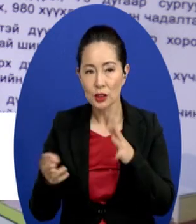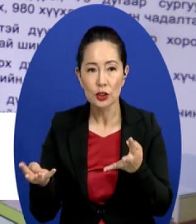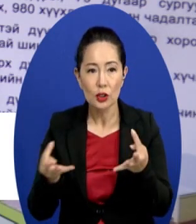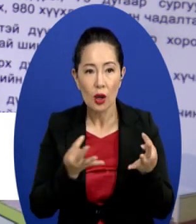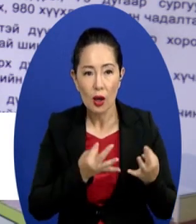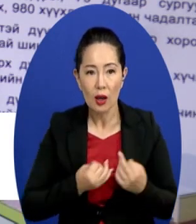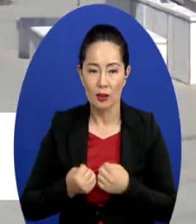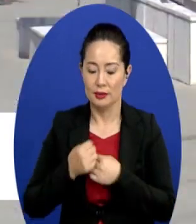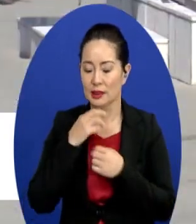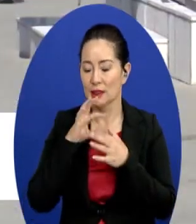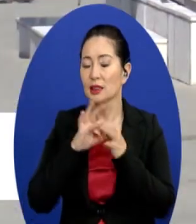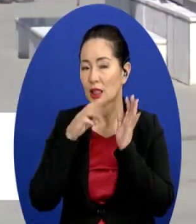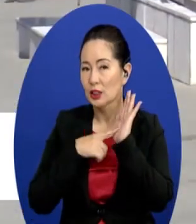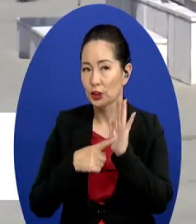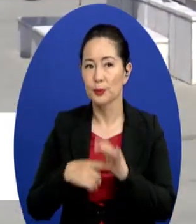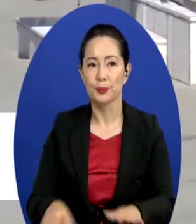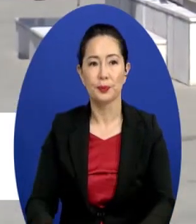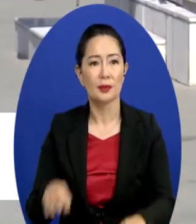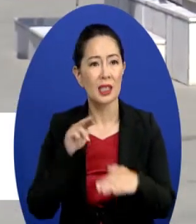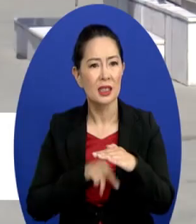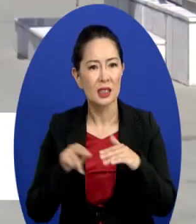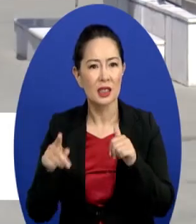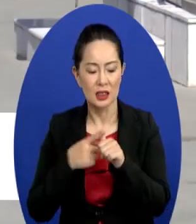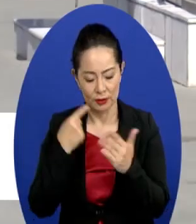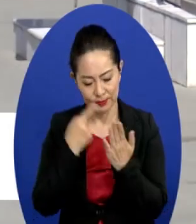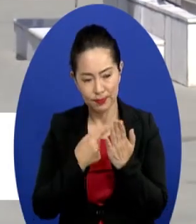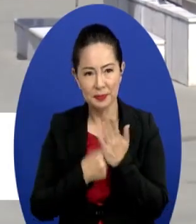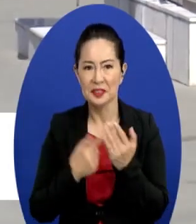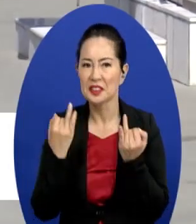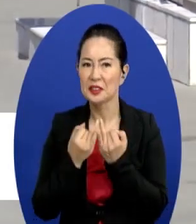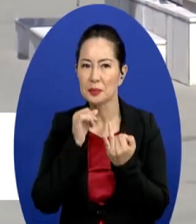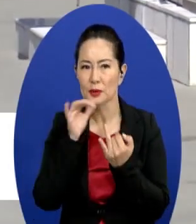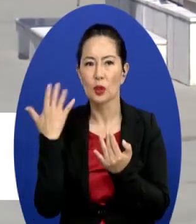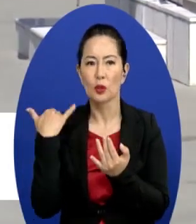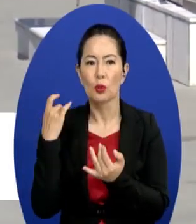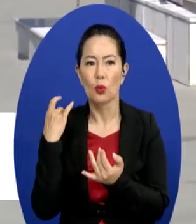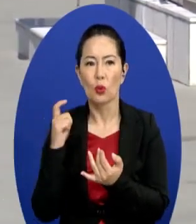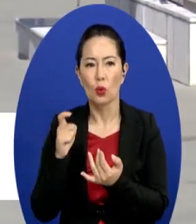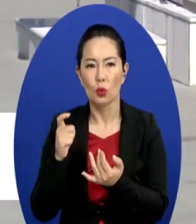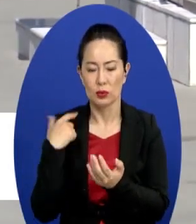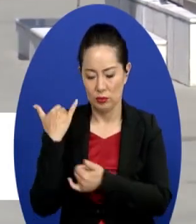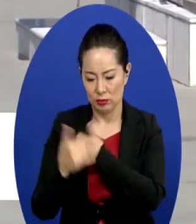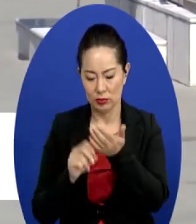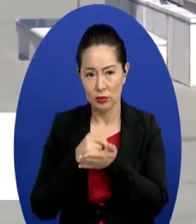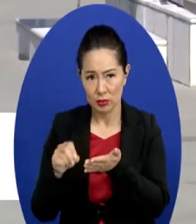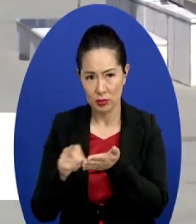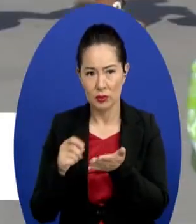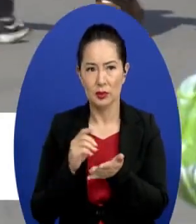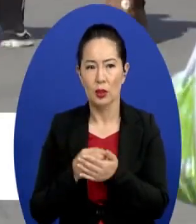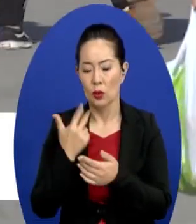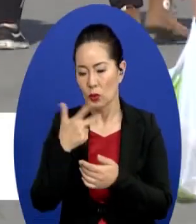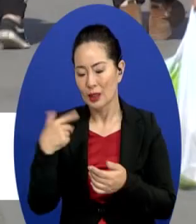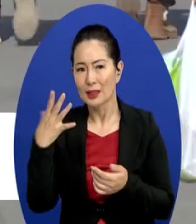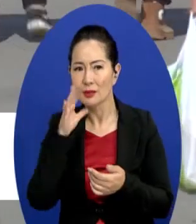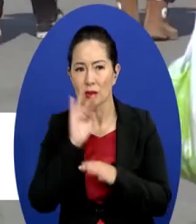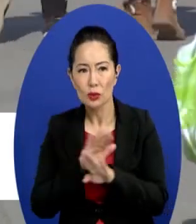тэг нийлэлт тавьнэ л гэж бодож байгаа. Цэцэрлэгийн бүртгэл энэ жил цахимаар биш, уламжлалт аргаар зохион байгуулагдана. Шинээр элсэх 3-аас 5 настай